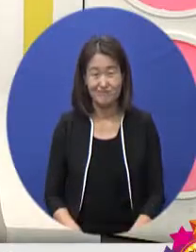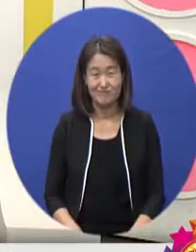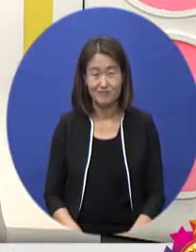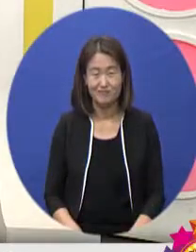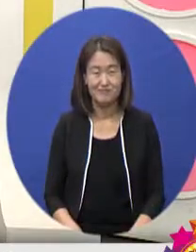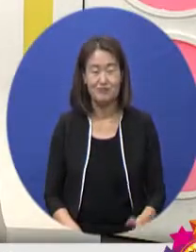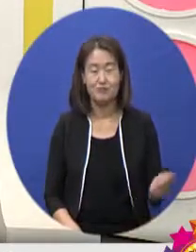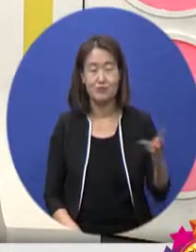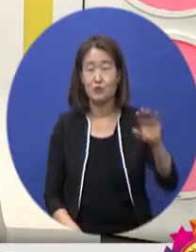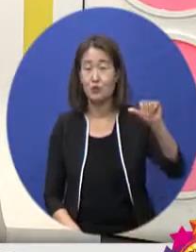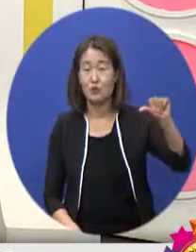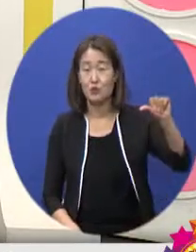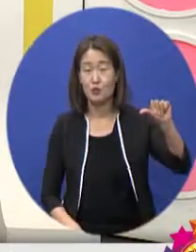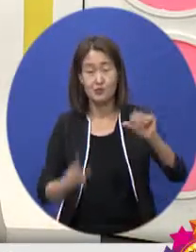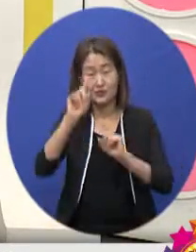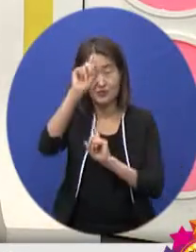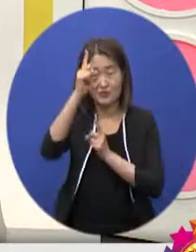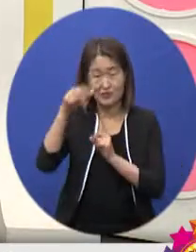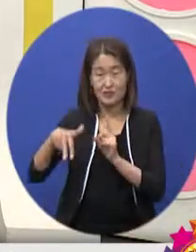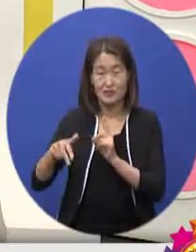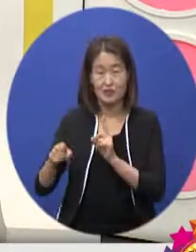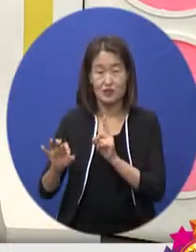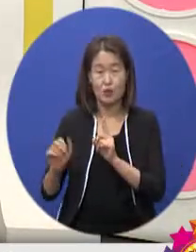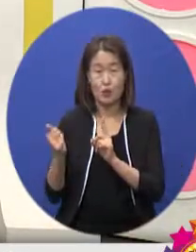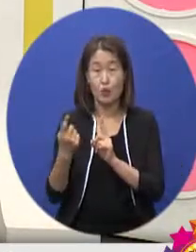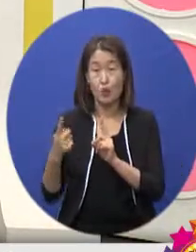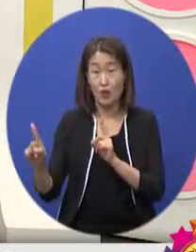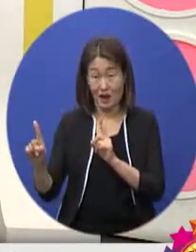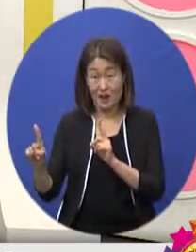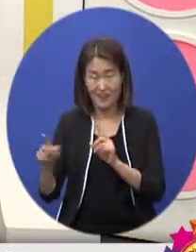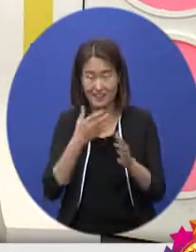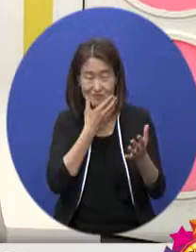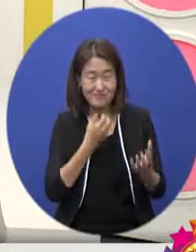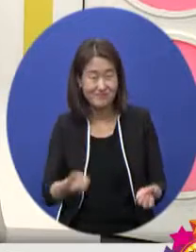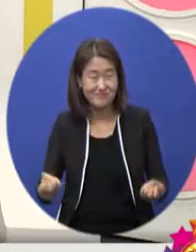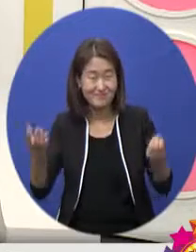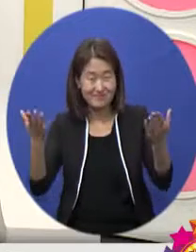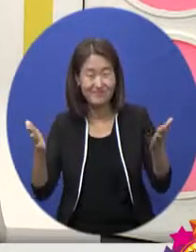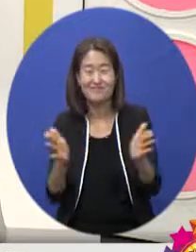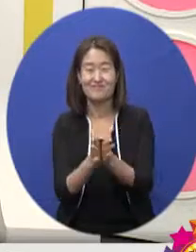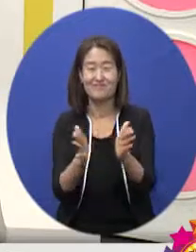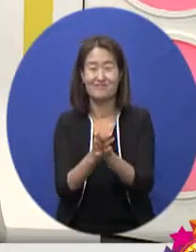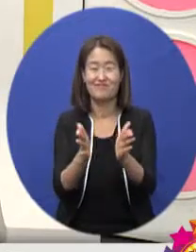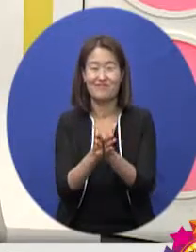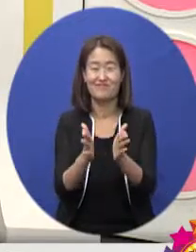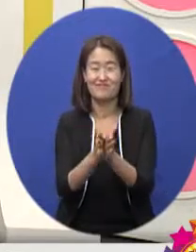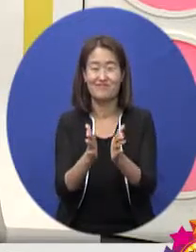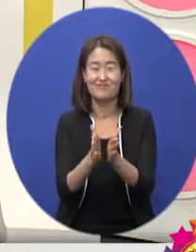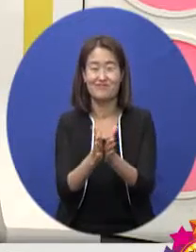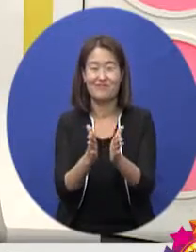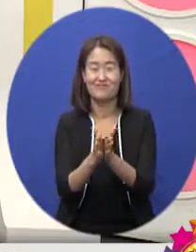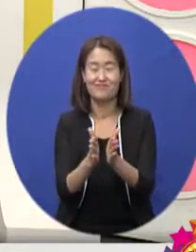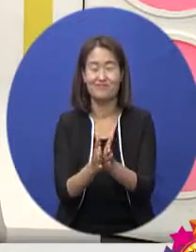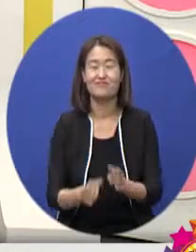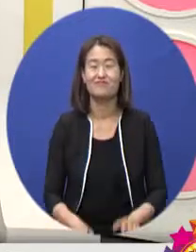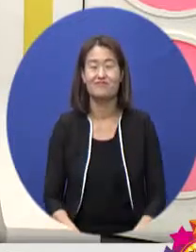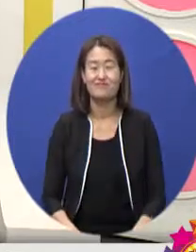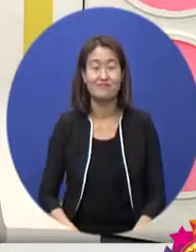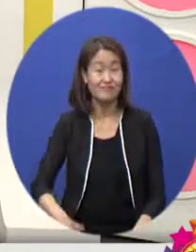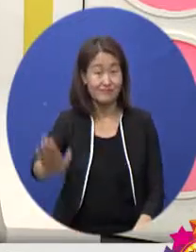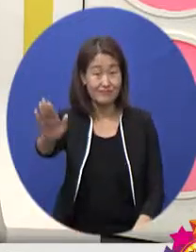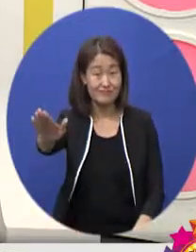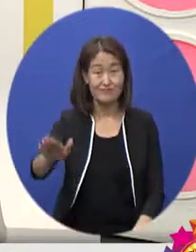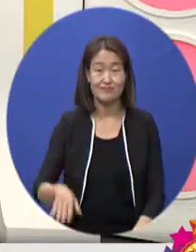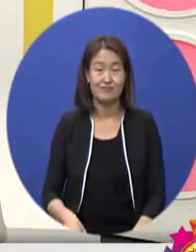두구두구두구두구두구두구두구두구두구두구두구 짠! 네, 차가워도 5번 이종환님 축하드립니다. 축하합니다. 축하합니다.